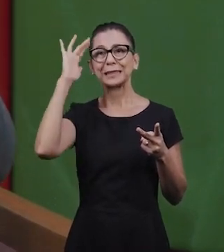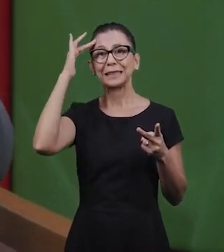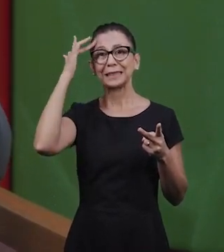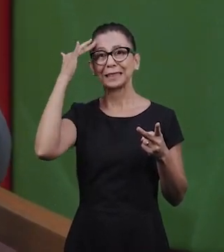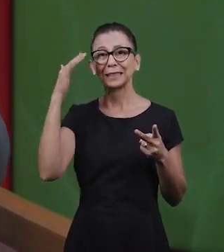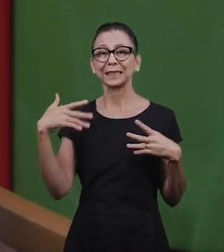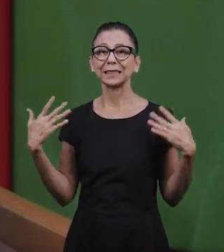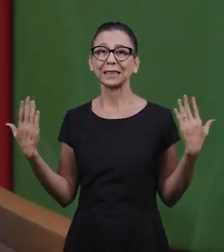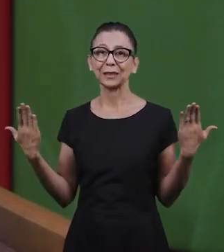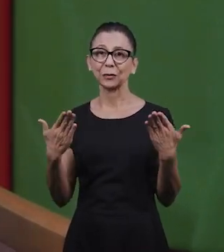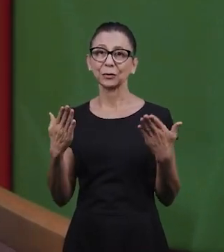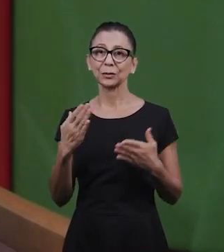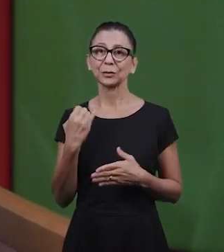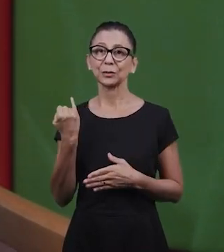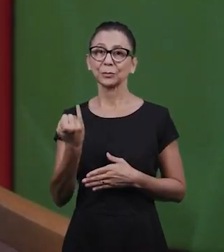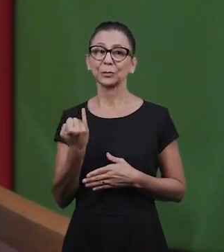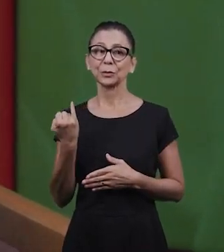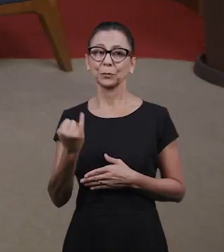très,